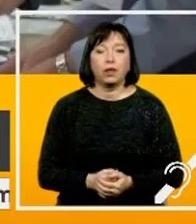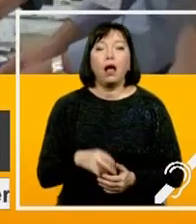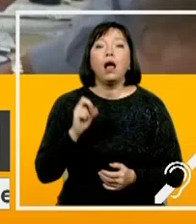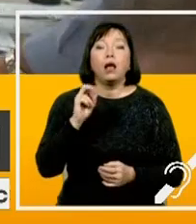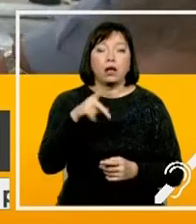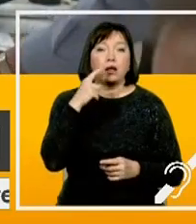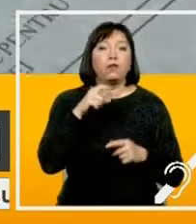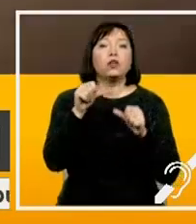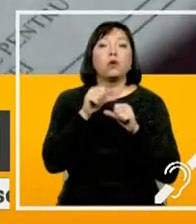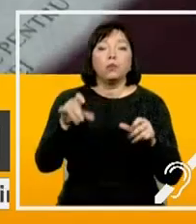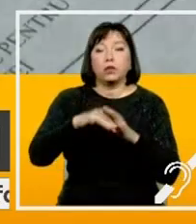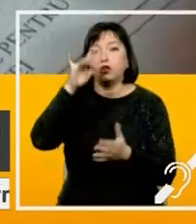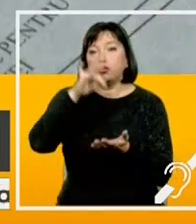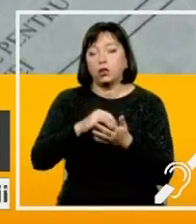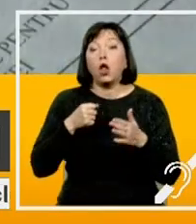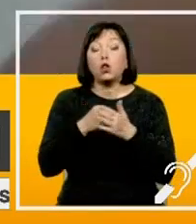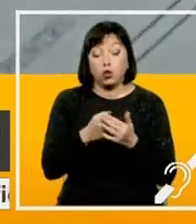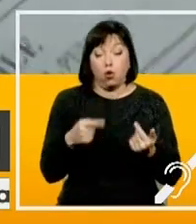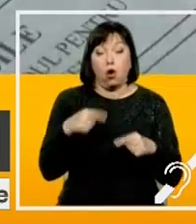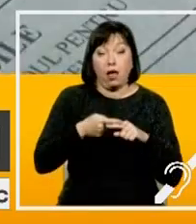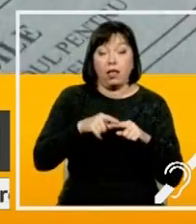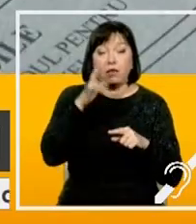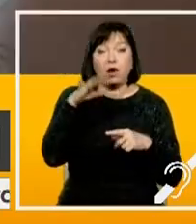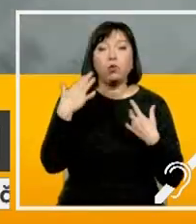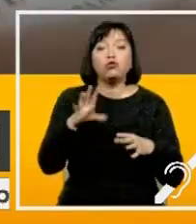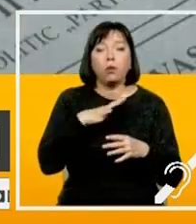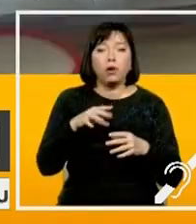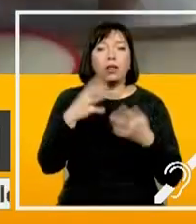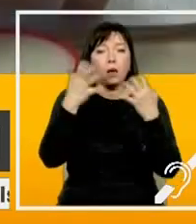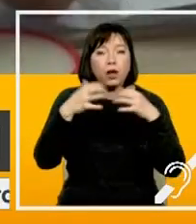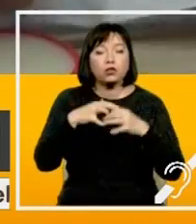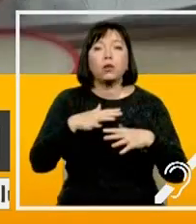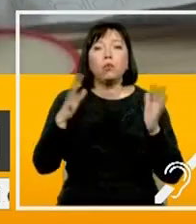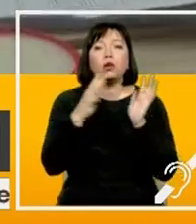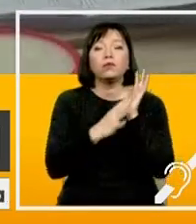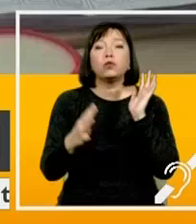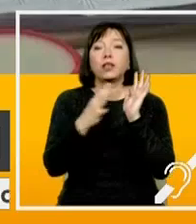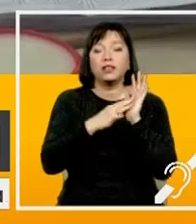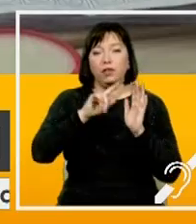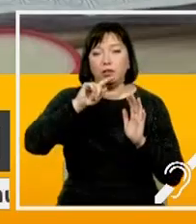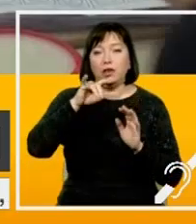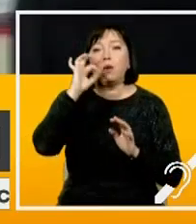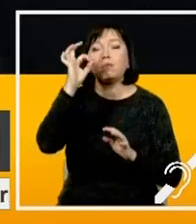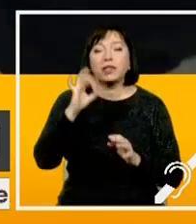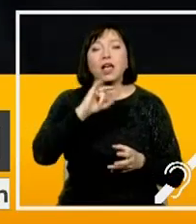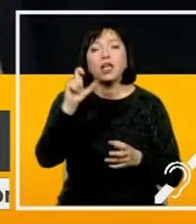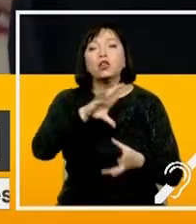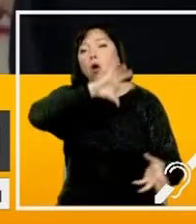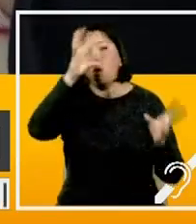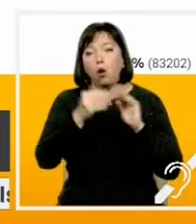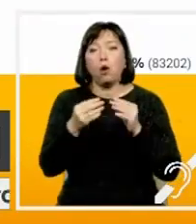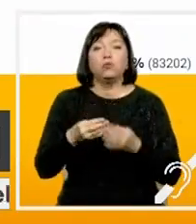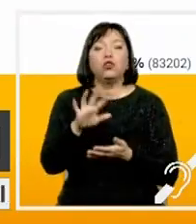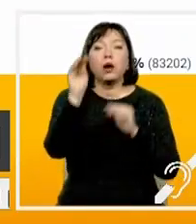Potrivit Comisiei Electorale Centrale, până la această oră au fost procesate peste 99% din numărul total de procese